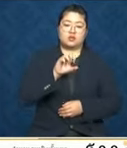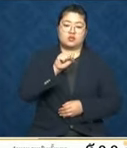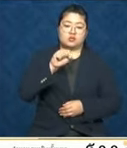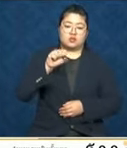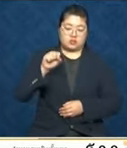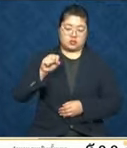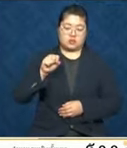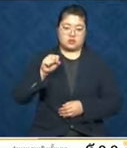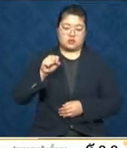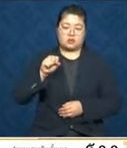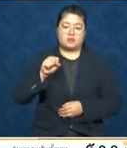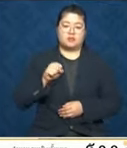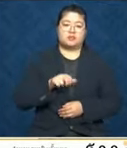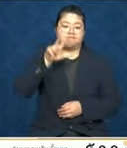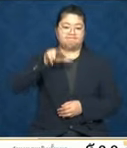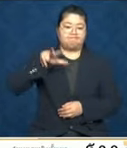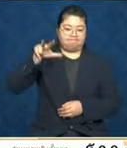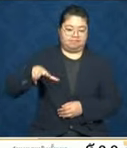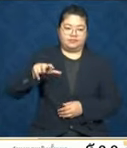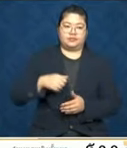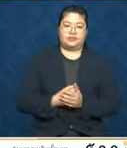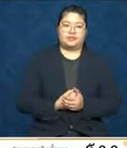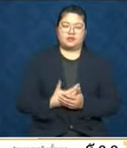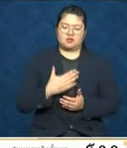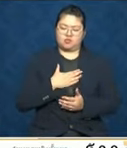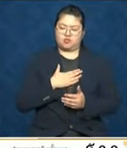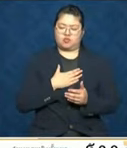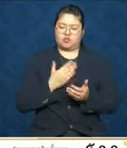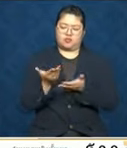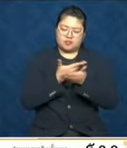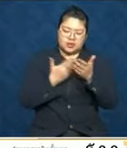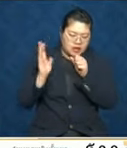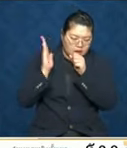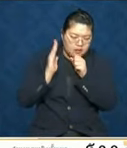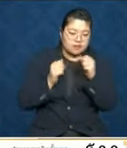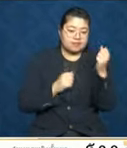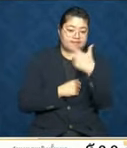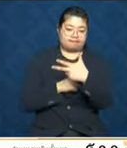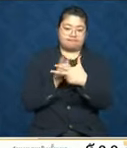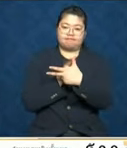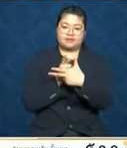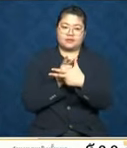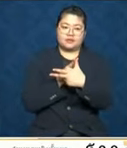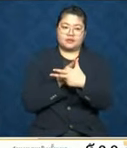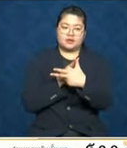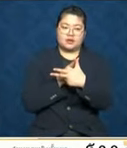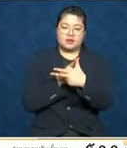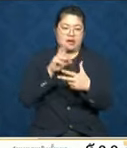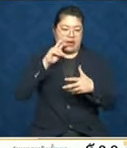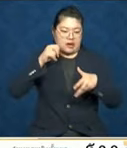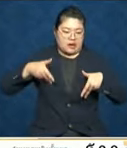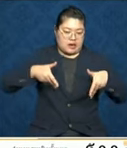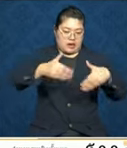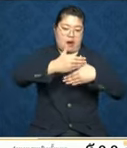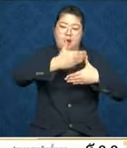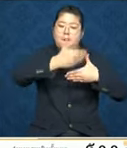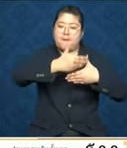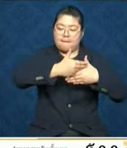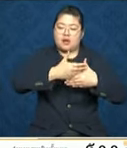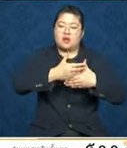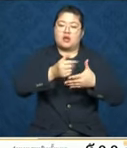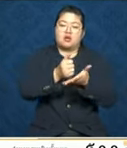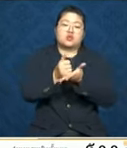ชื่อพรรคเพื่อไทยกระผมขอหารือ3เรื่องท่านประธานครับเรื่องที่1ครับเรื่องการทําฝายกักเก็บน้ําเพื่อการเกษ